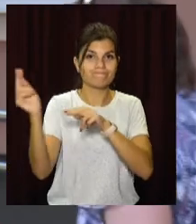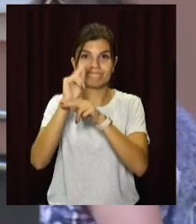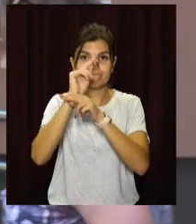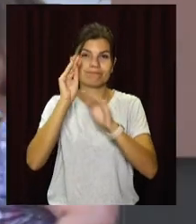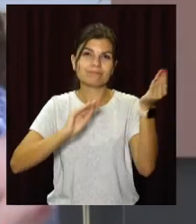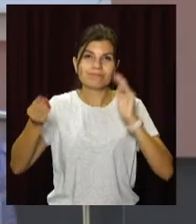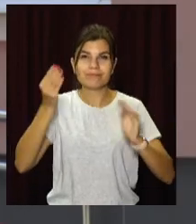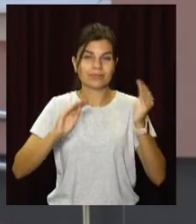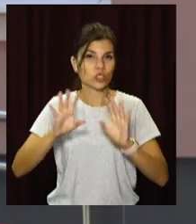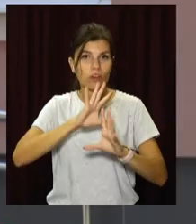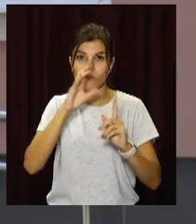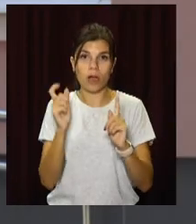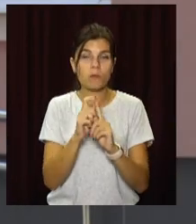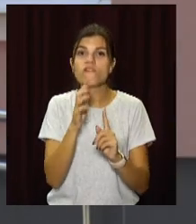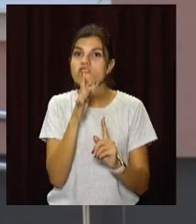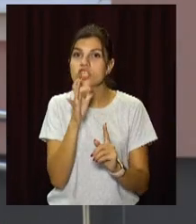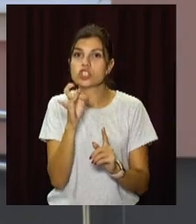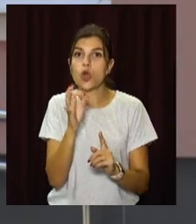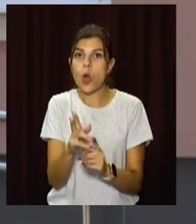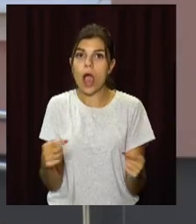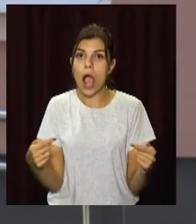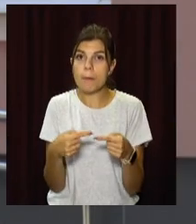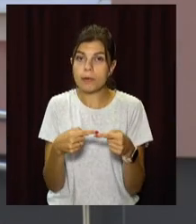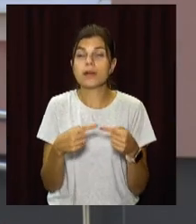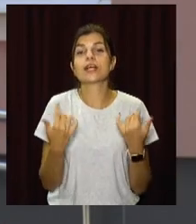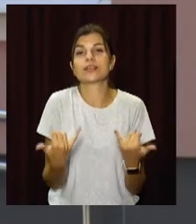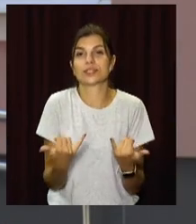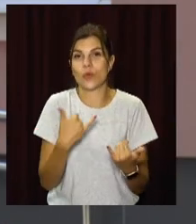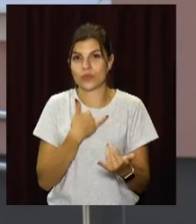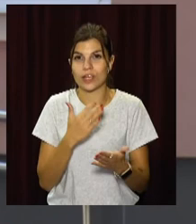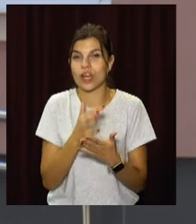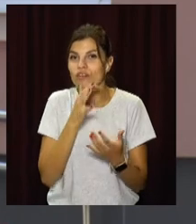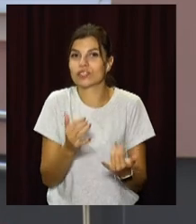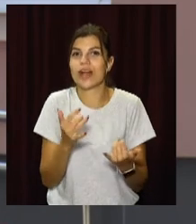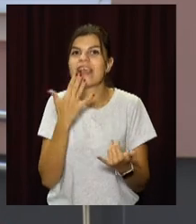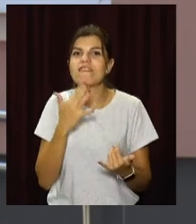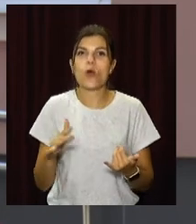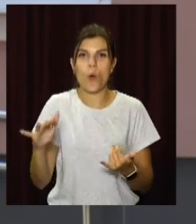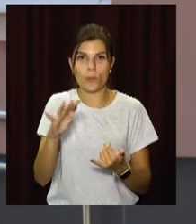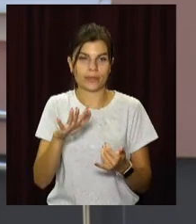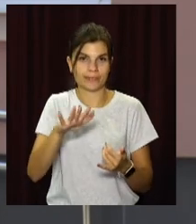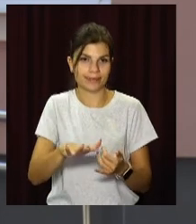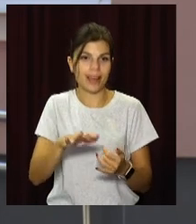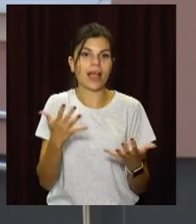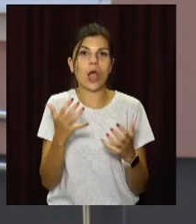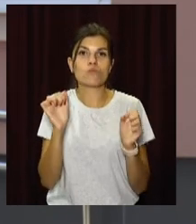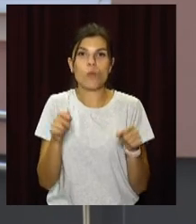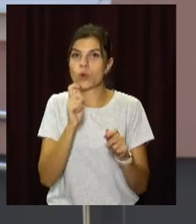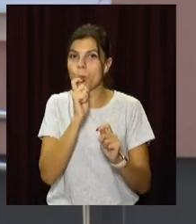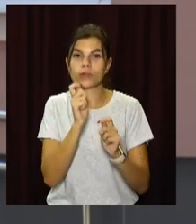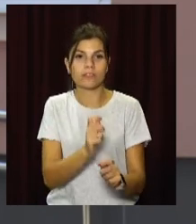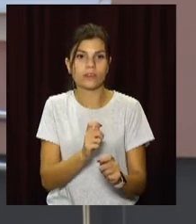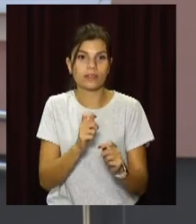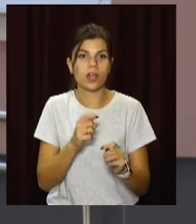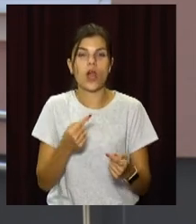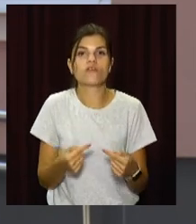оздоблення завершено в строк. І сьогодні ми маємо сучасний європейський об'єкт, який може подарувати